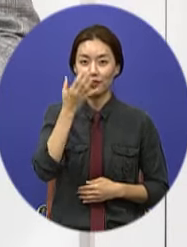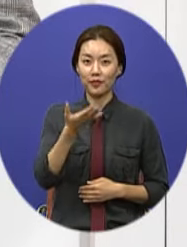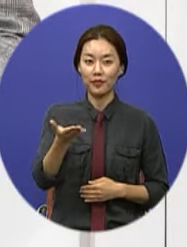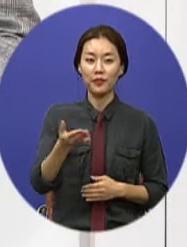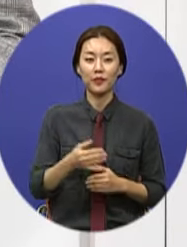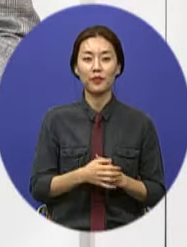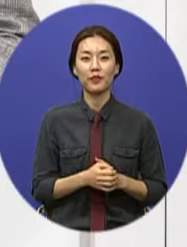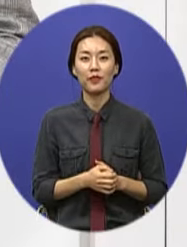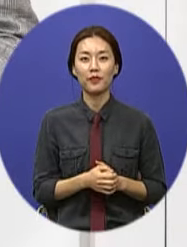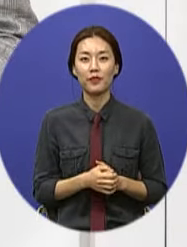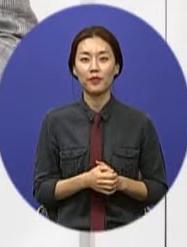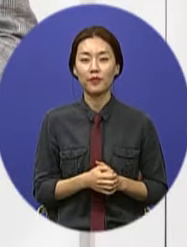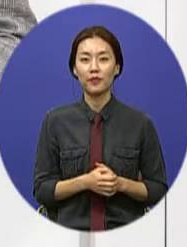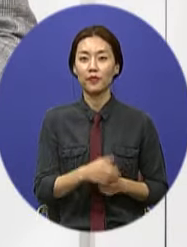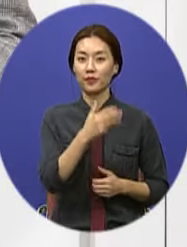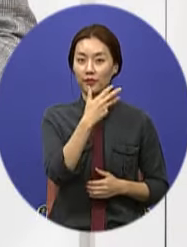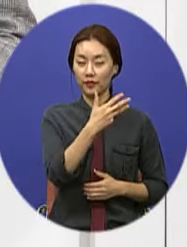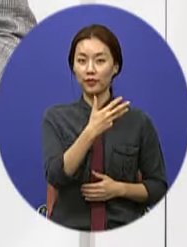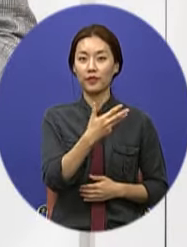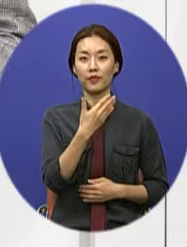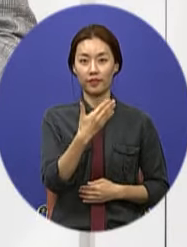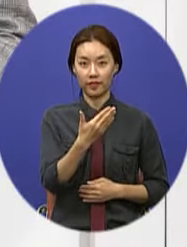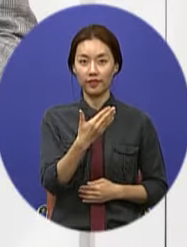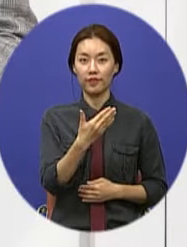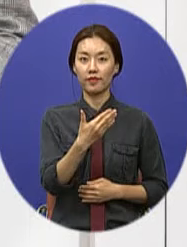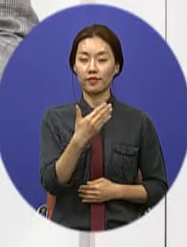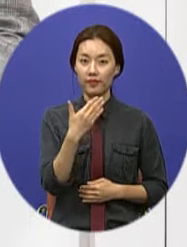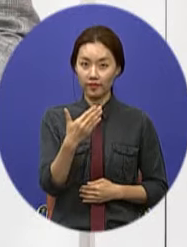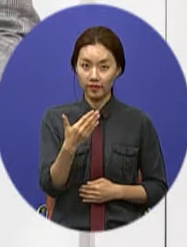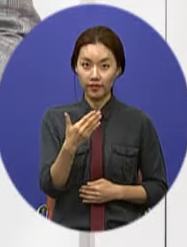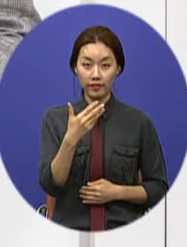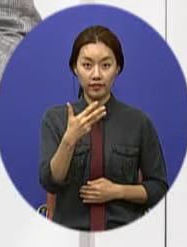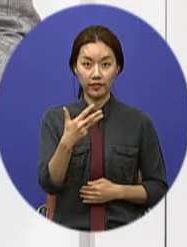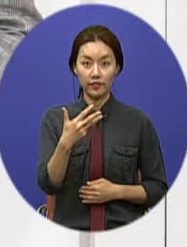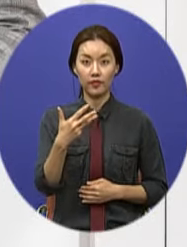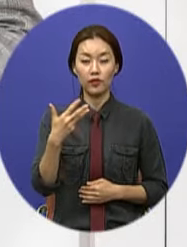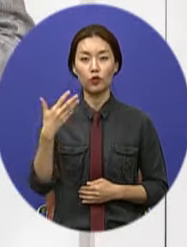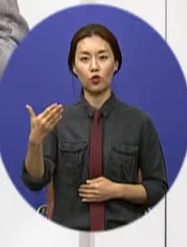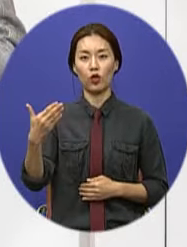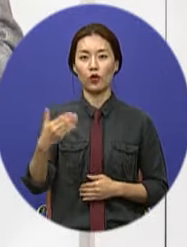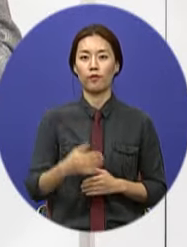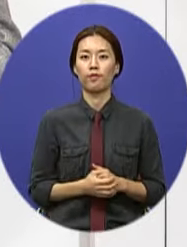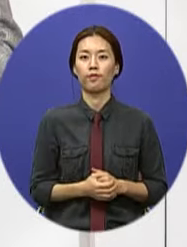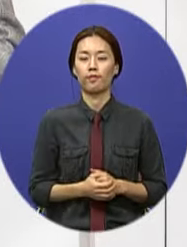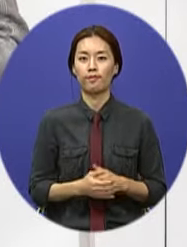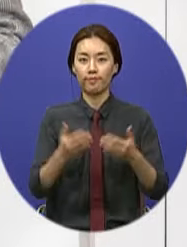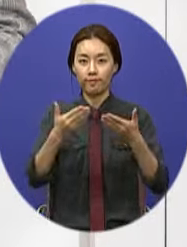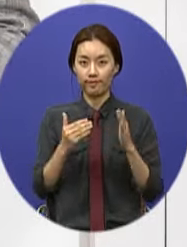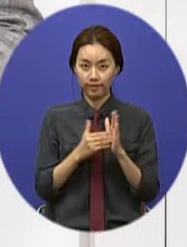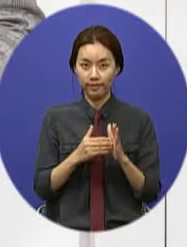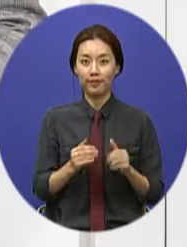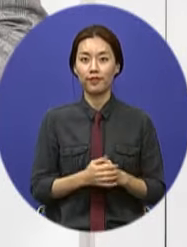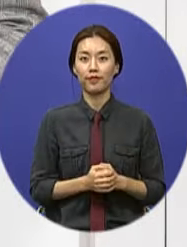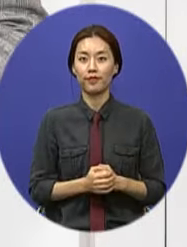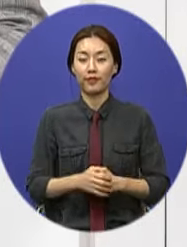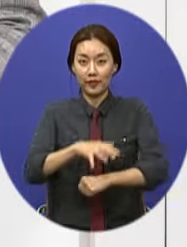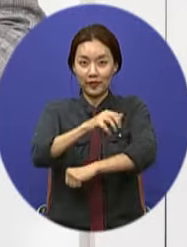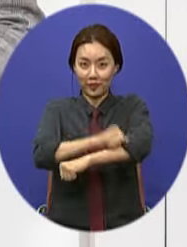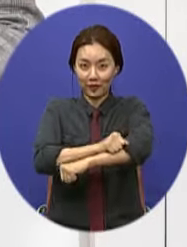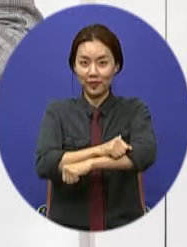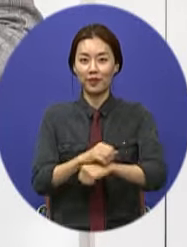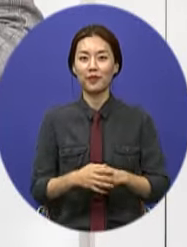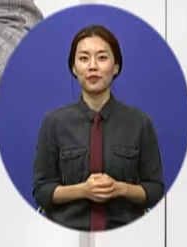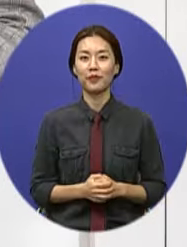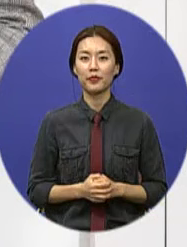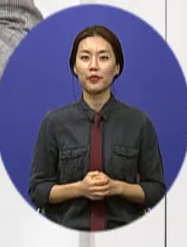네, 점수 음정 8점, 박자 9점, 가사 8점, 보너스 9점 받으셨습니다. 네.